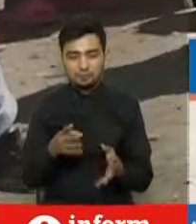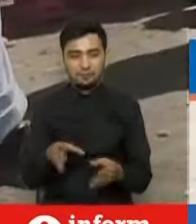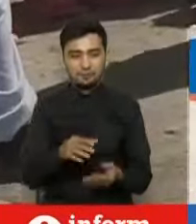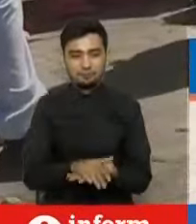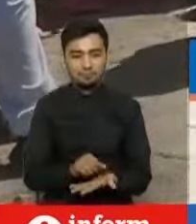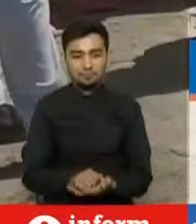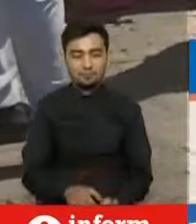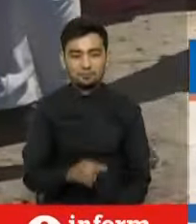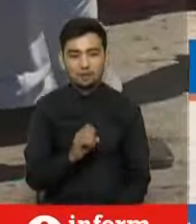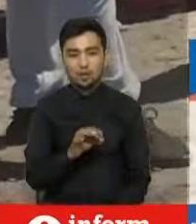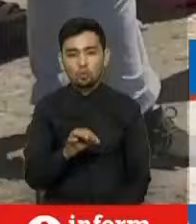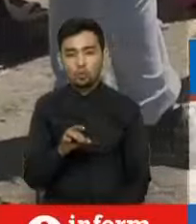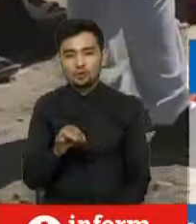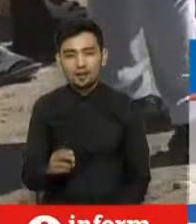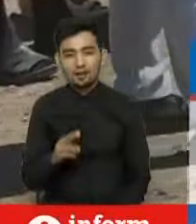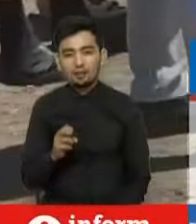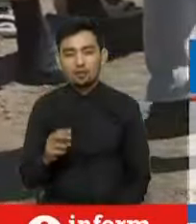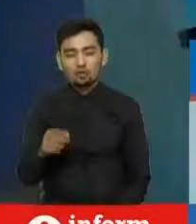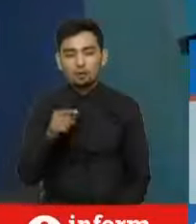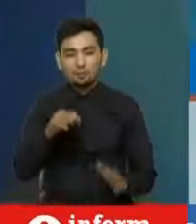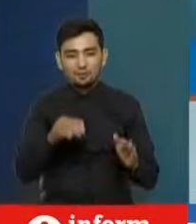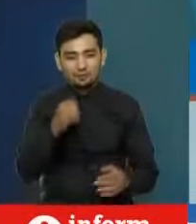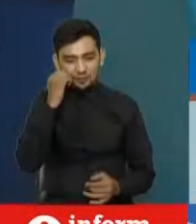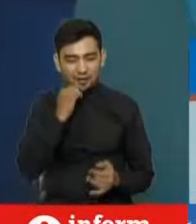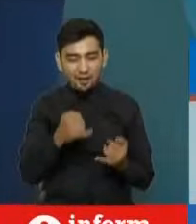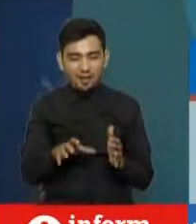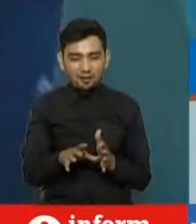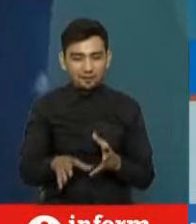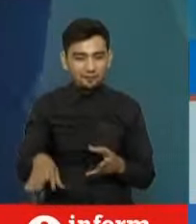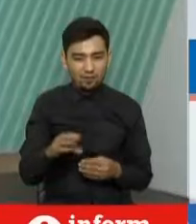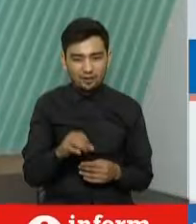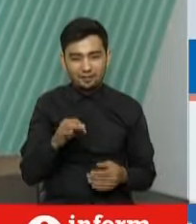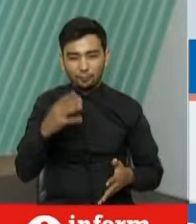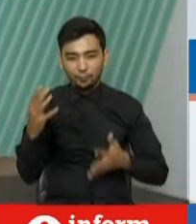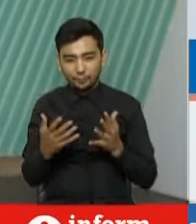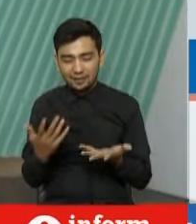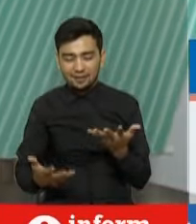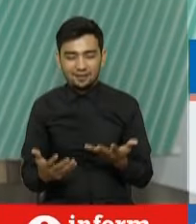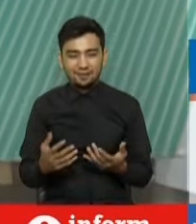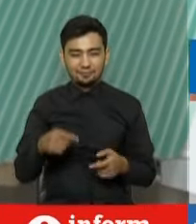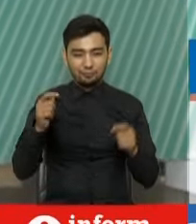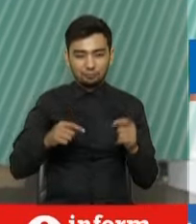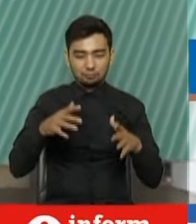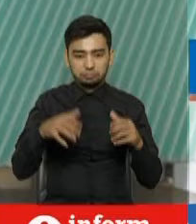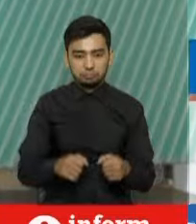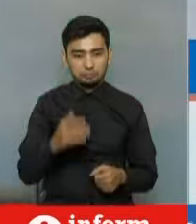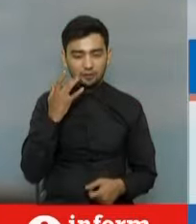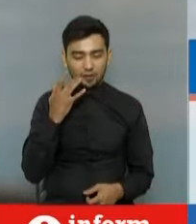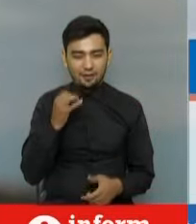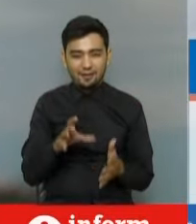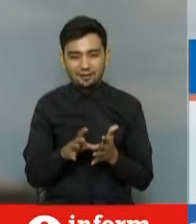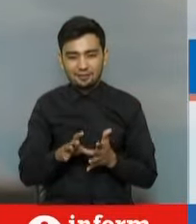Сарыөзек саяжайындағы электр бағаналары әбден ескірген, сондықтан жел тұрып жаңбыр жауса жарық та өшеді. Электр қуатының